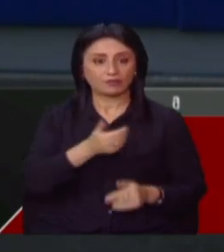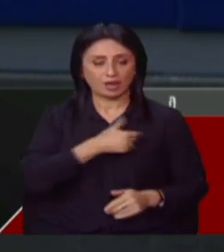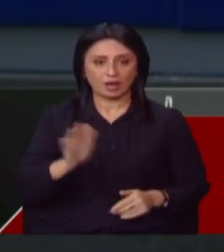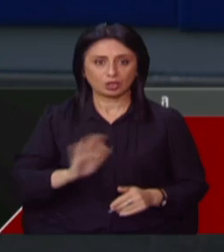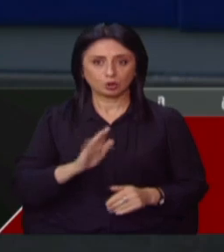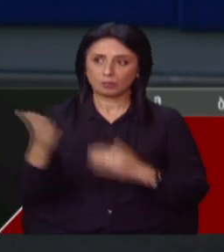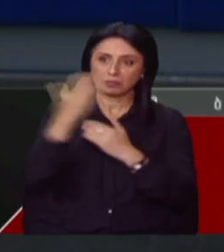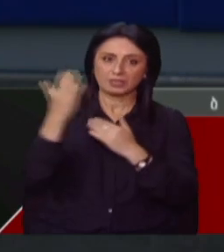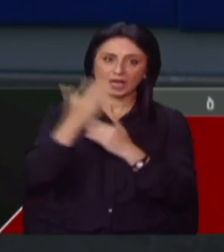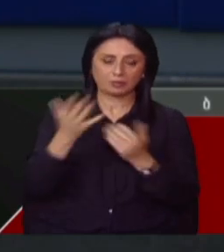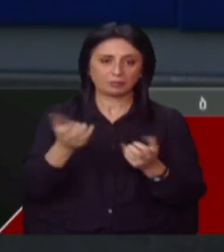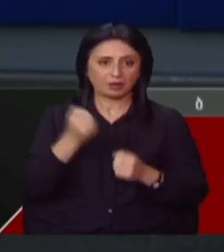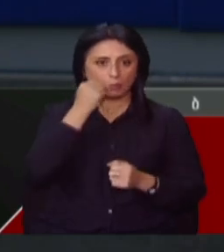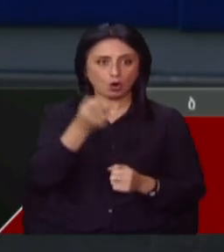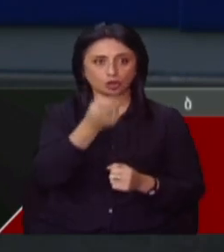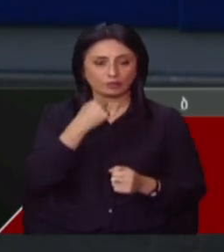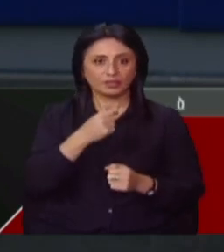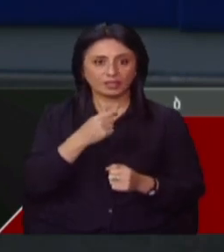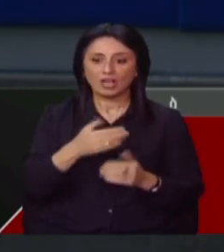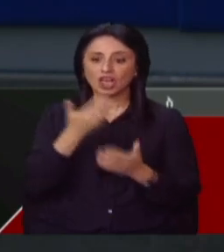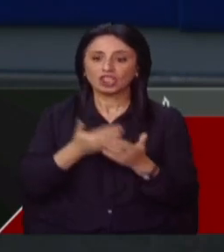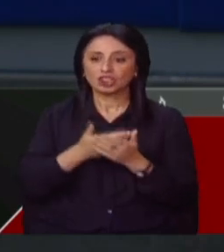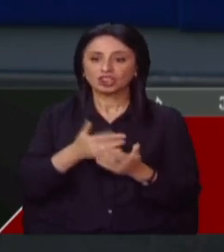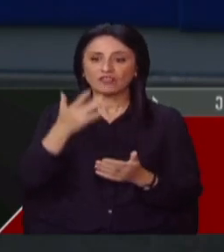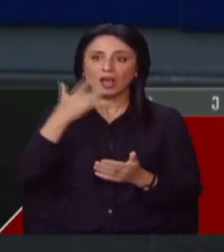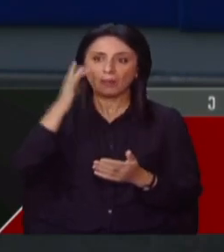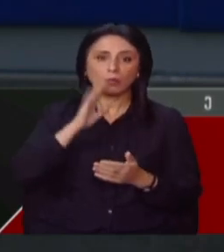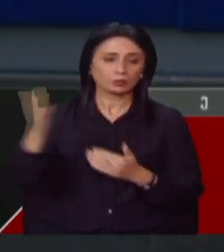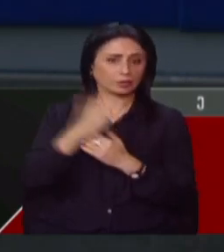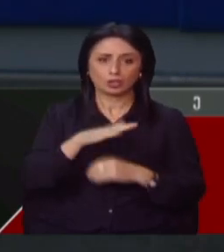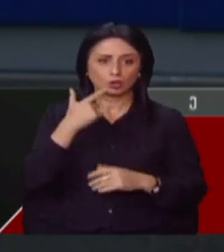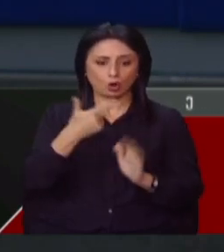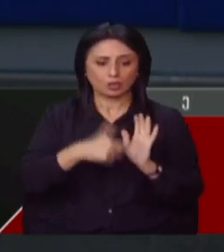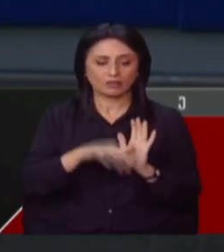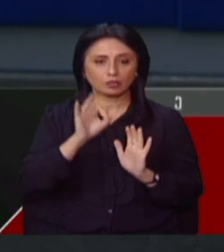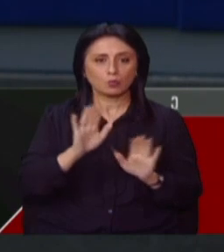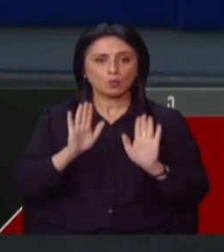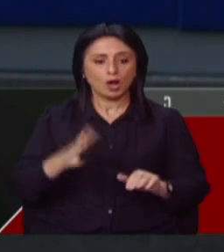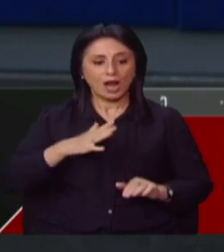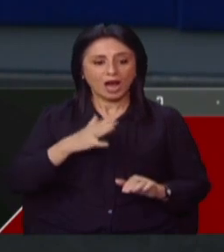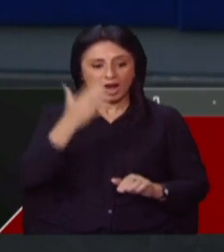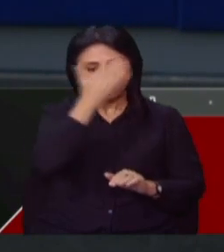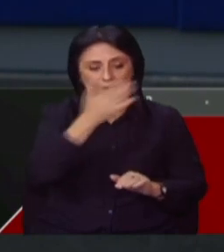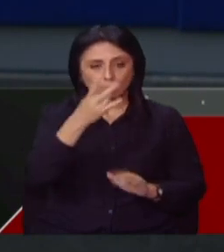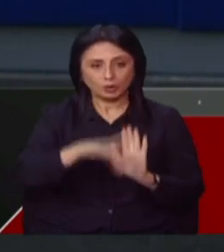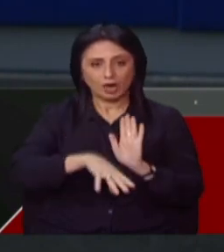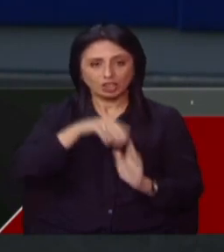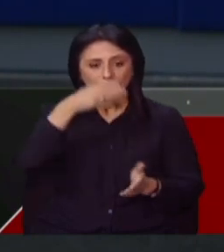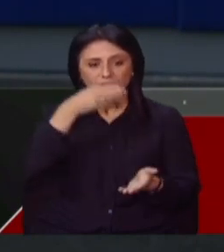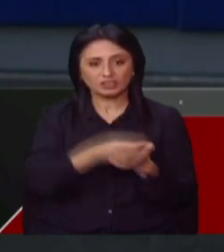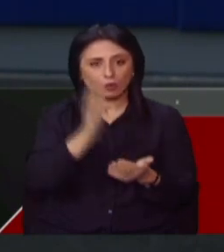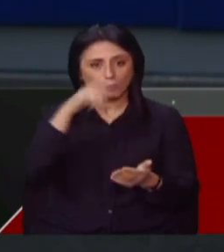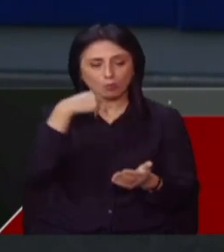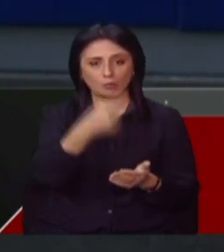სურთ ბრძანებების მიღება მოსკოვიდან ან არჩევების მიღება ბრიუსელიდან. 26 ოქტომბერს მხოლოდ ქართველებმა უნდა აირჩიონ